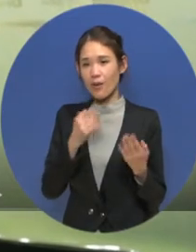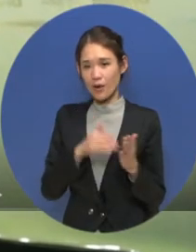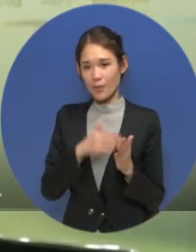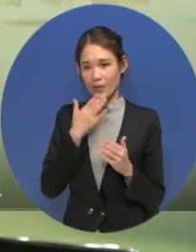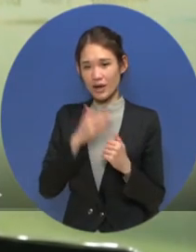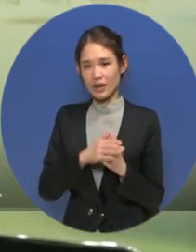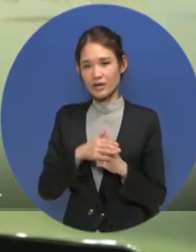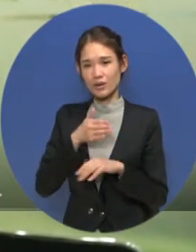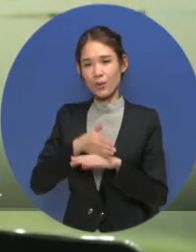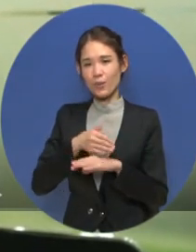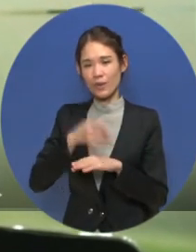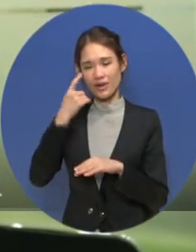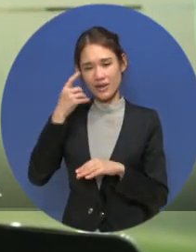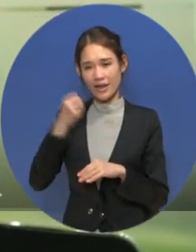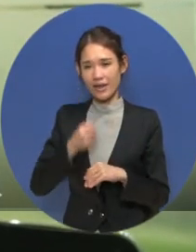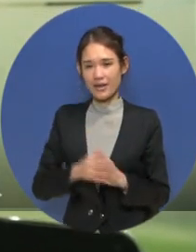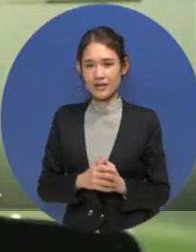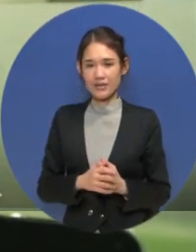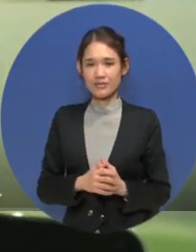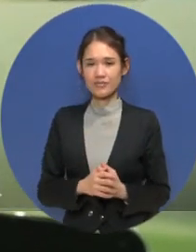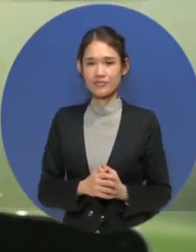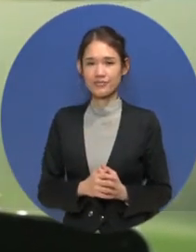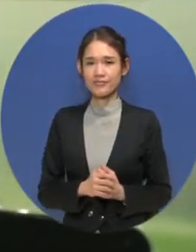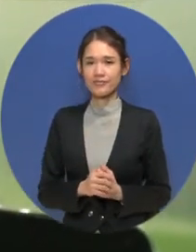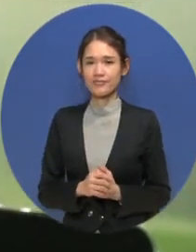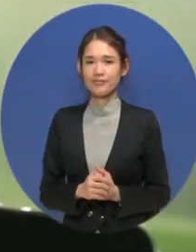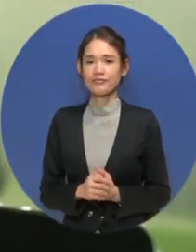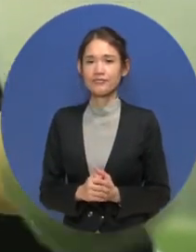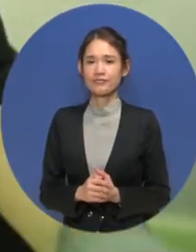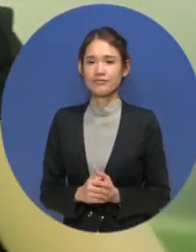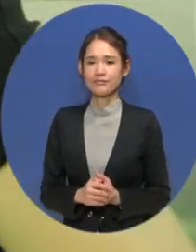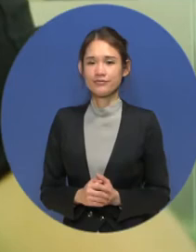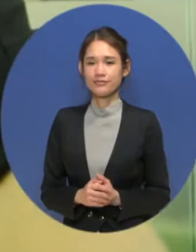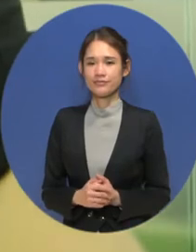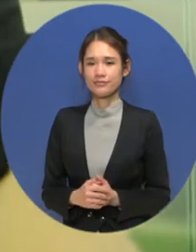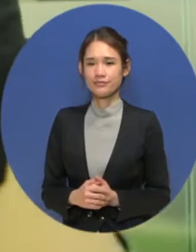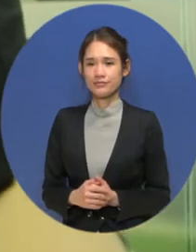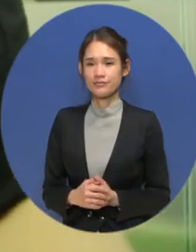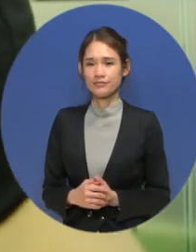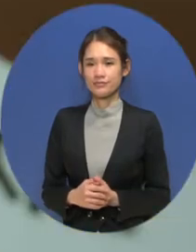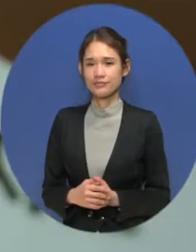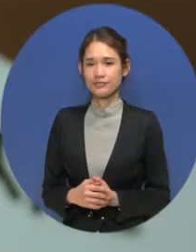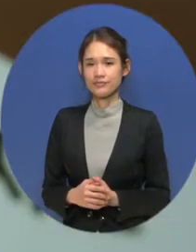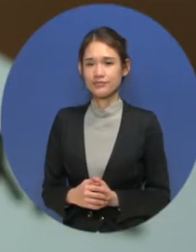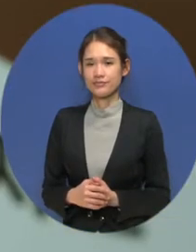고맙게 생각하고 있죠.